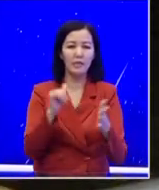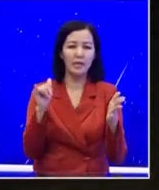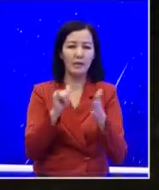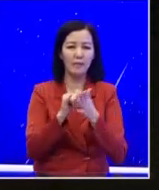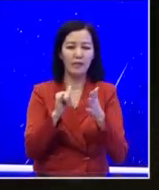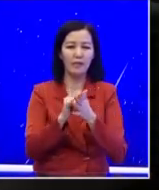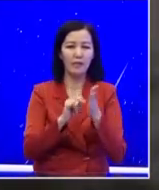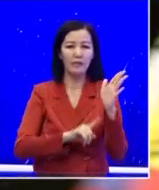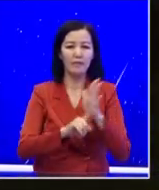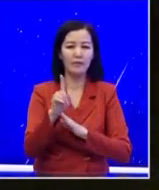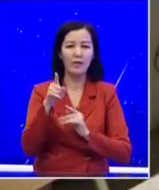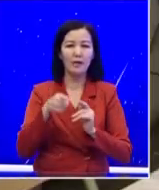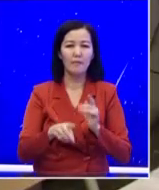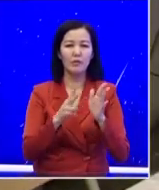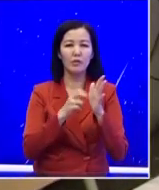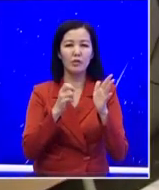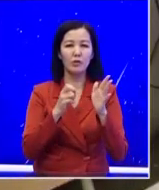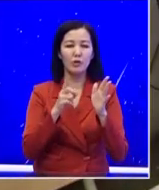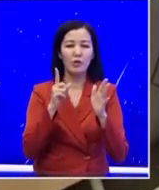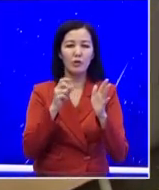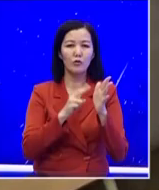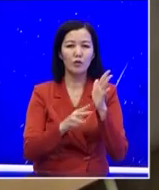бекеттер қойылғалы қалаға